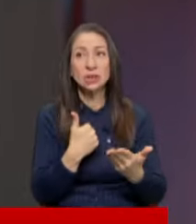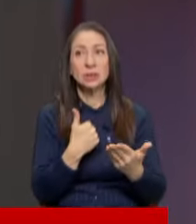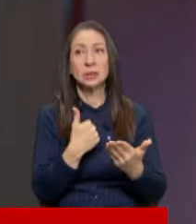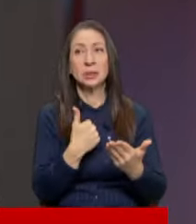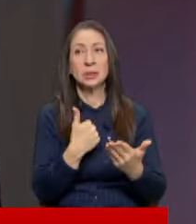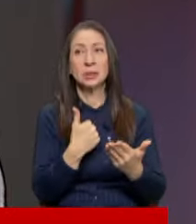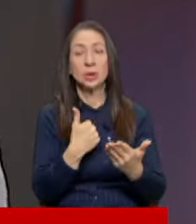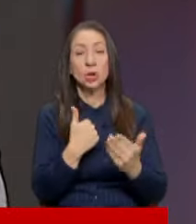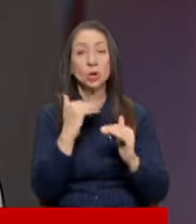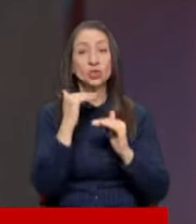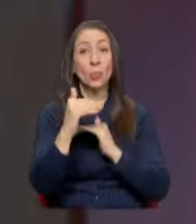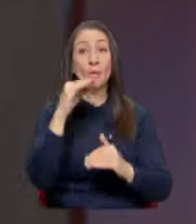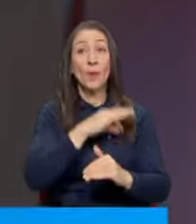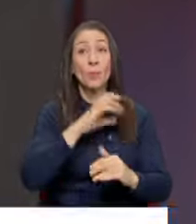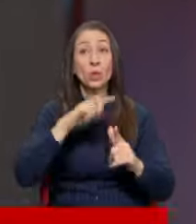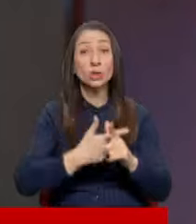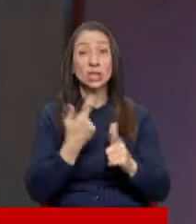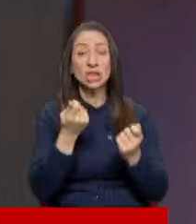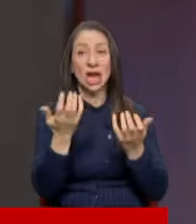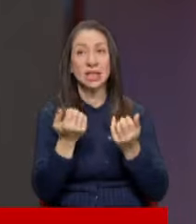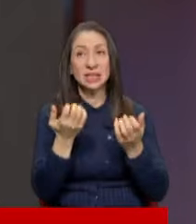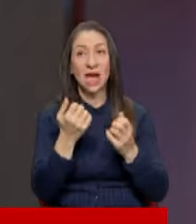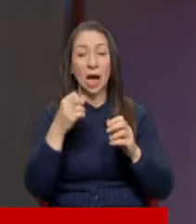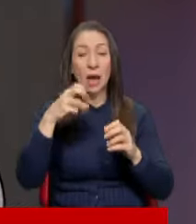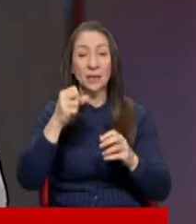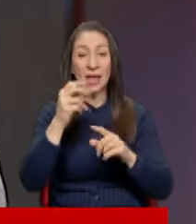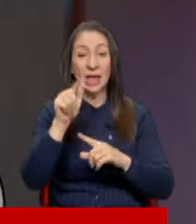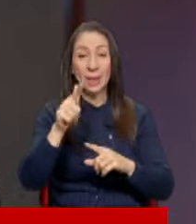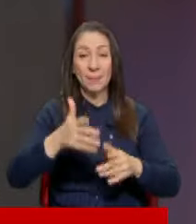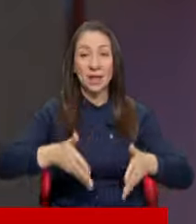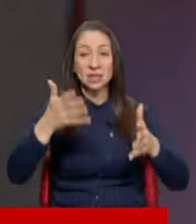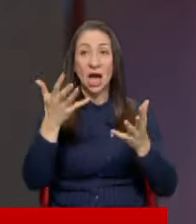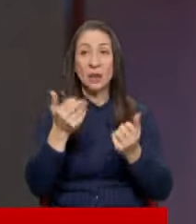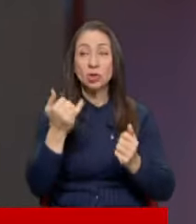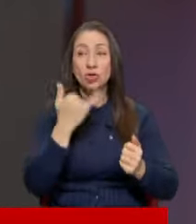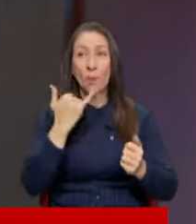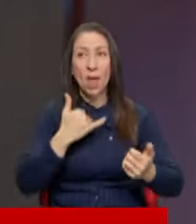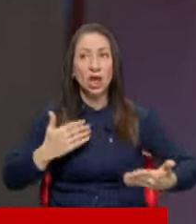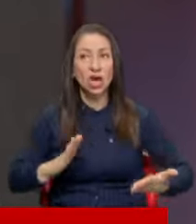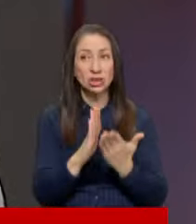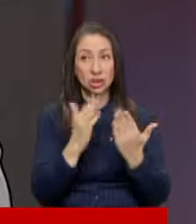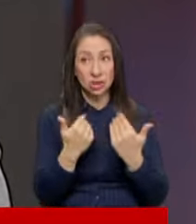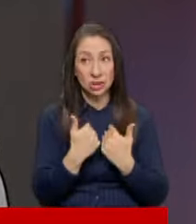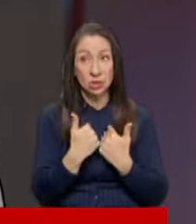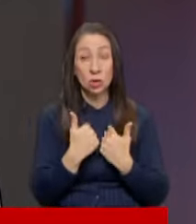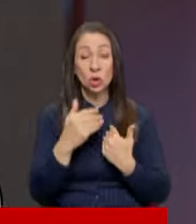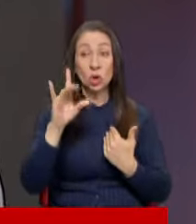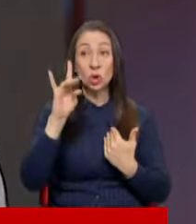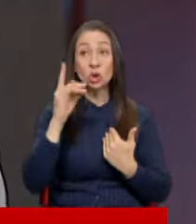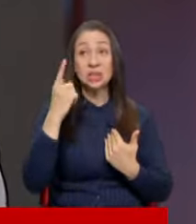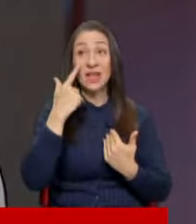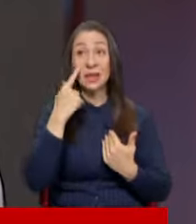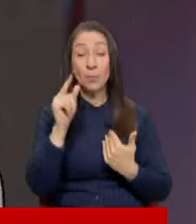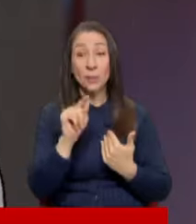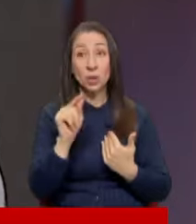çıktım toplum yararına projeden işe alınırken AKP il binasında alınmasına torpile karşı çıktım ülkücü devlet